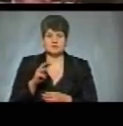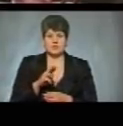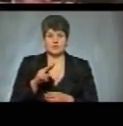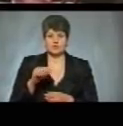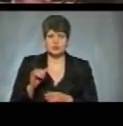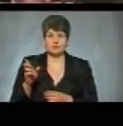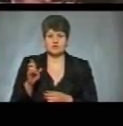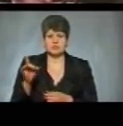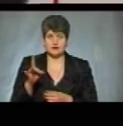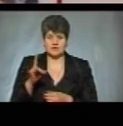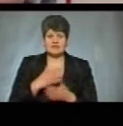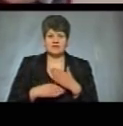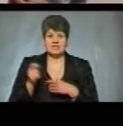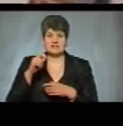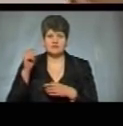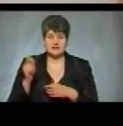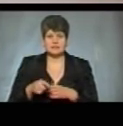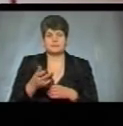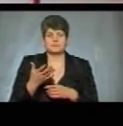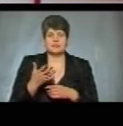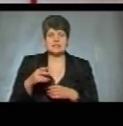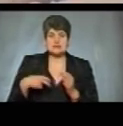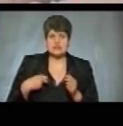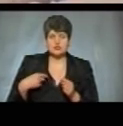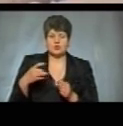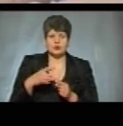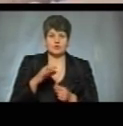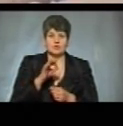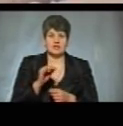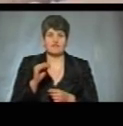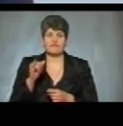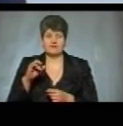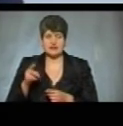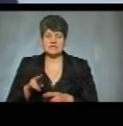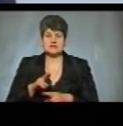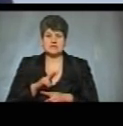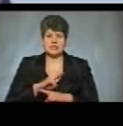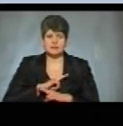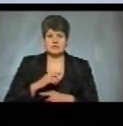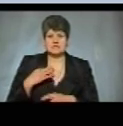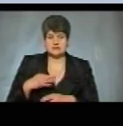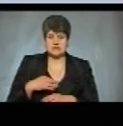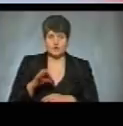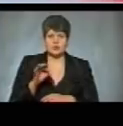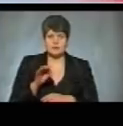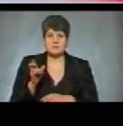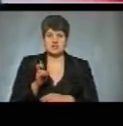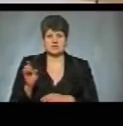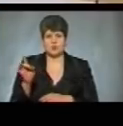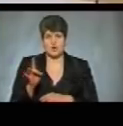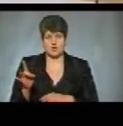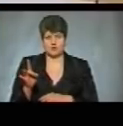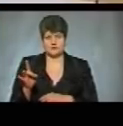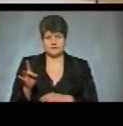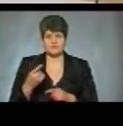району. Інвалід війни Богдан Буньовський з Заліщицького району та Олег Філь – батько загиблого сина Олександра з Бережанського району.